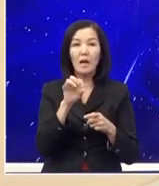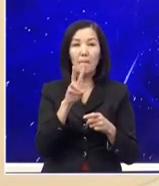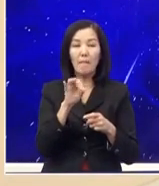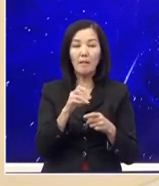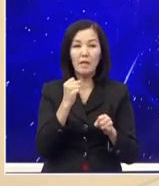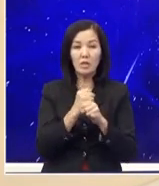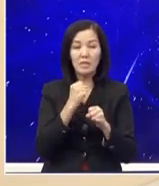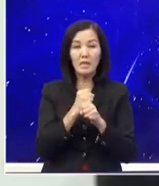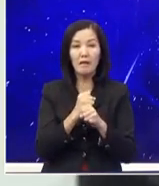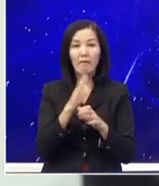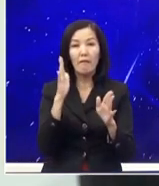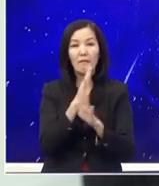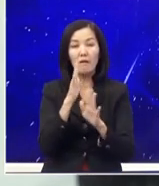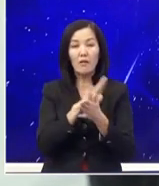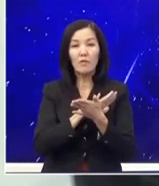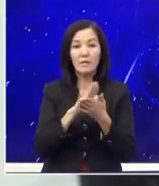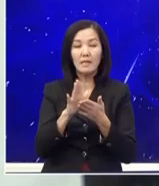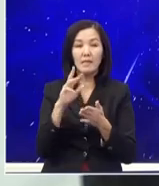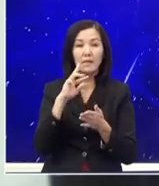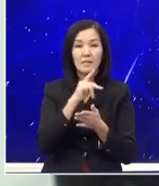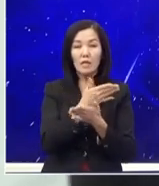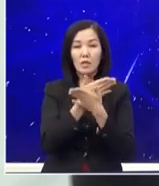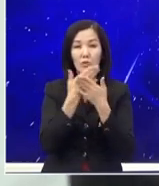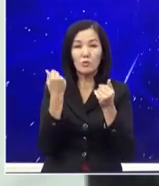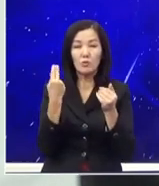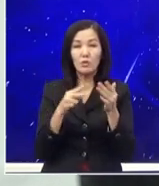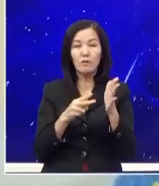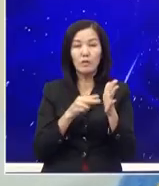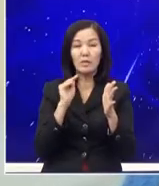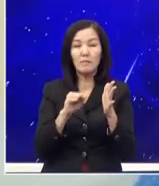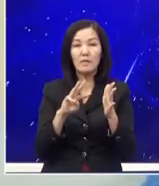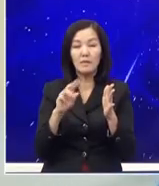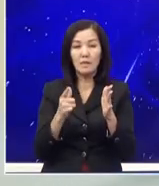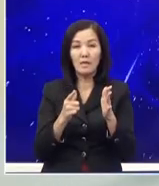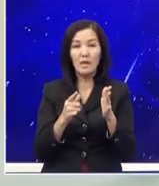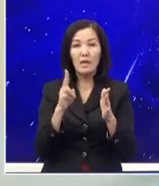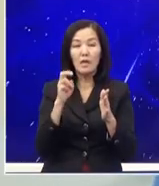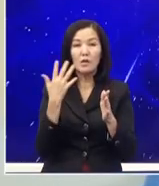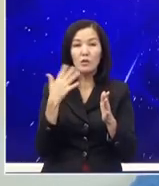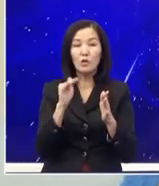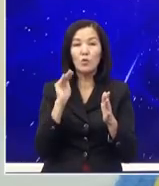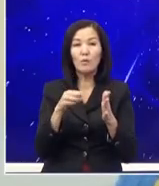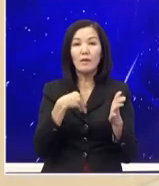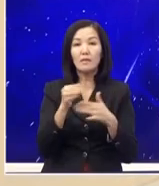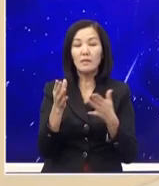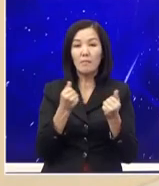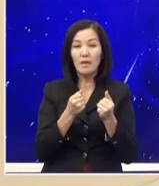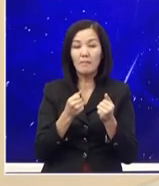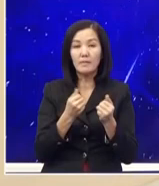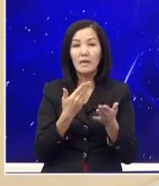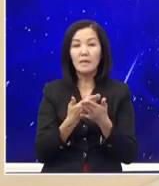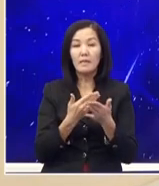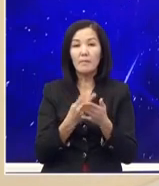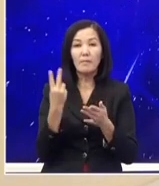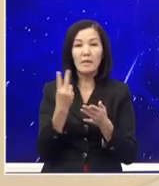таза өнім, ешқандай зияны да жоқ. Бұл Қазақстанда 27 000 теңге тұрады, ал шетелден 250 000-ға сатып аламыз. Екелде